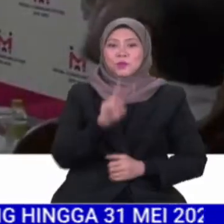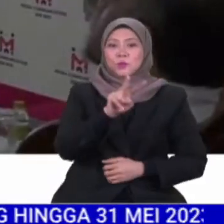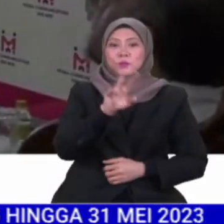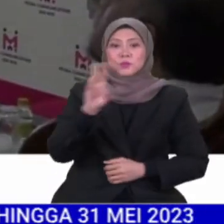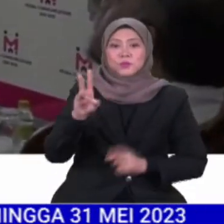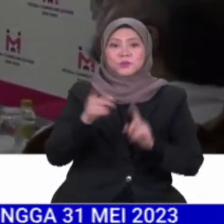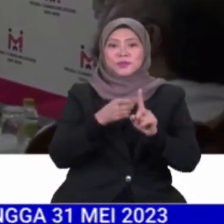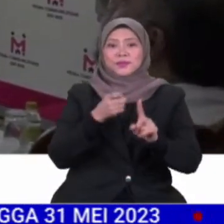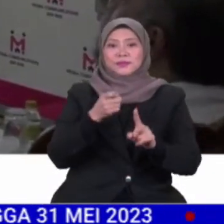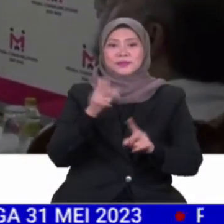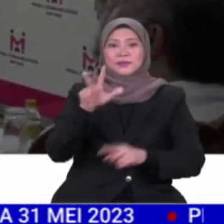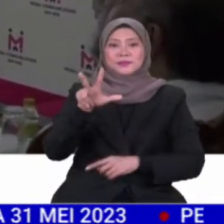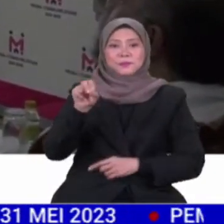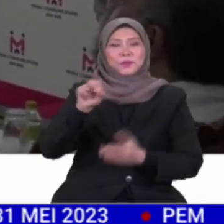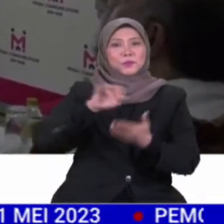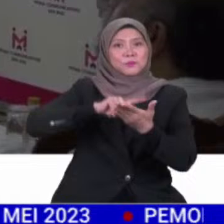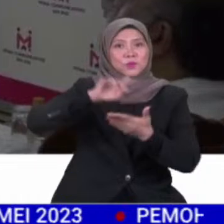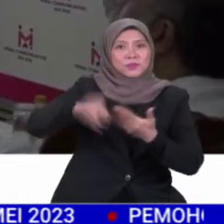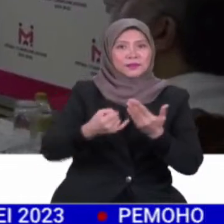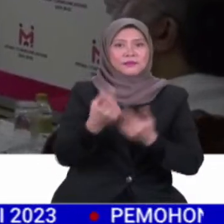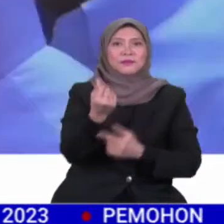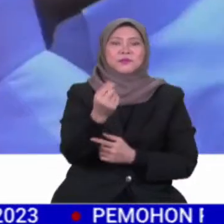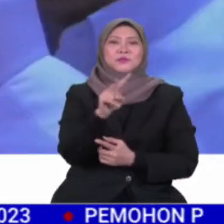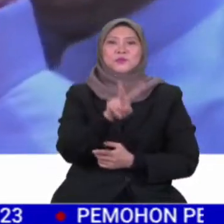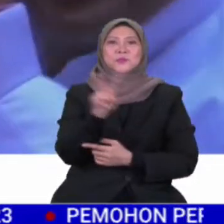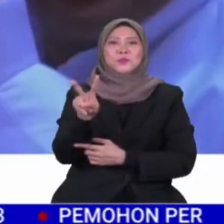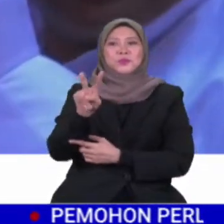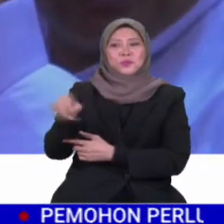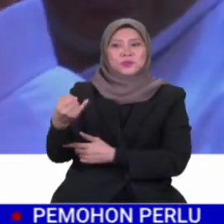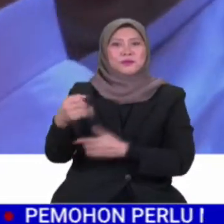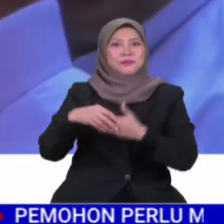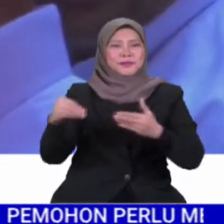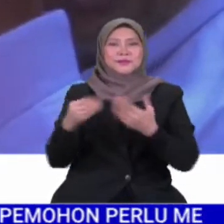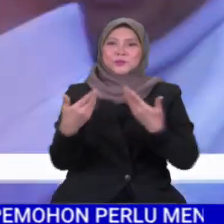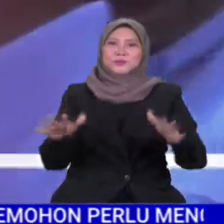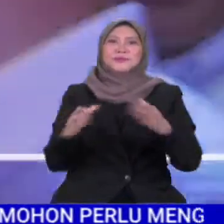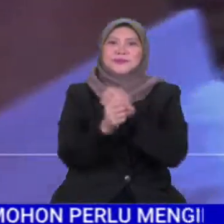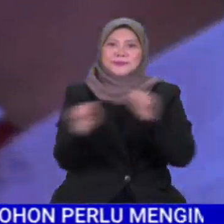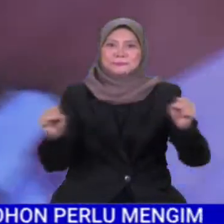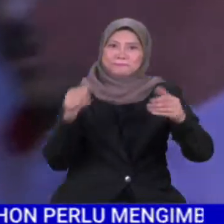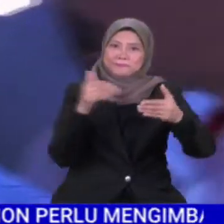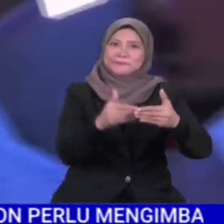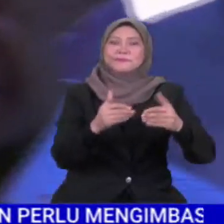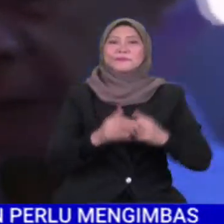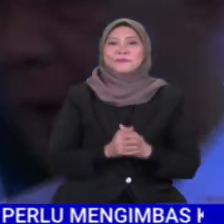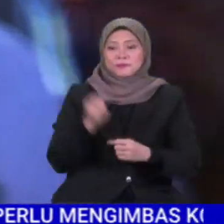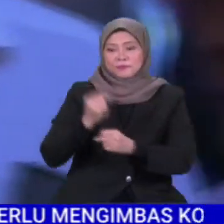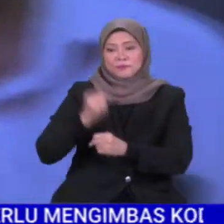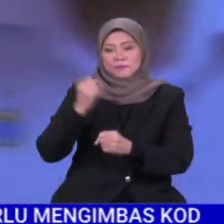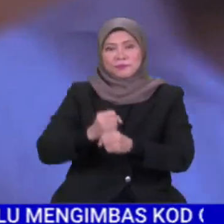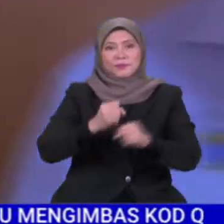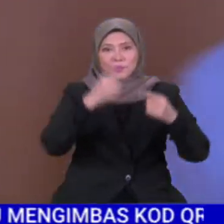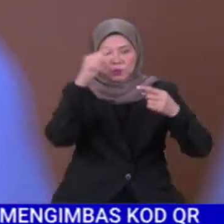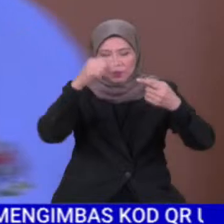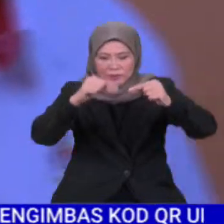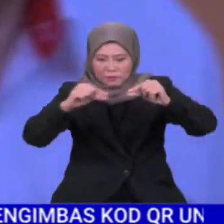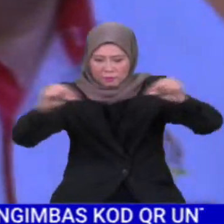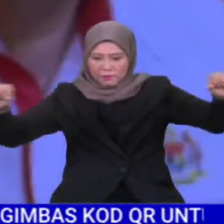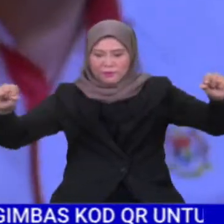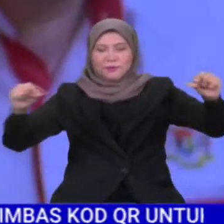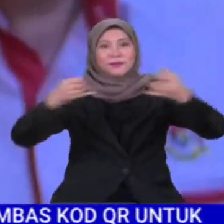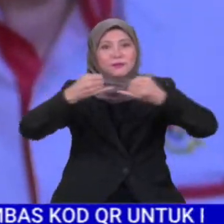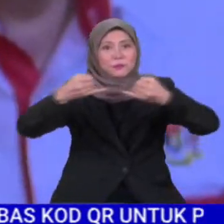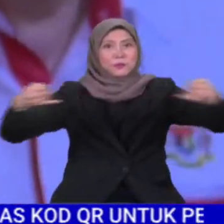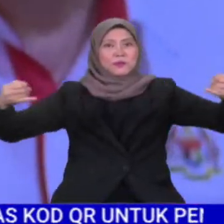27 daripada 30 projek rintis bernilai RM22 juta itu telah hampir siap. Ketika ini, kerja-kerja pemasangan kabel gentian